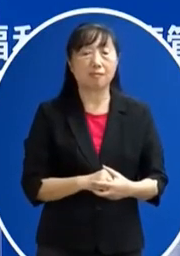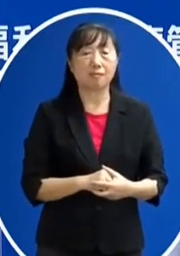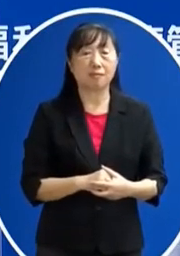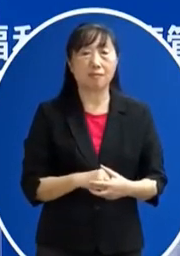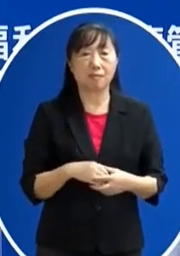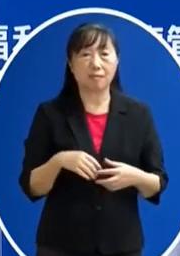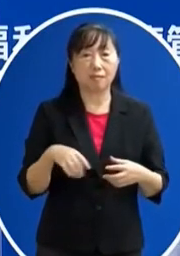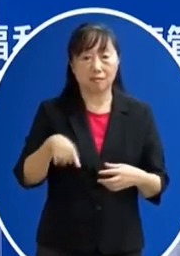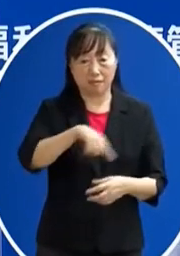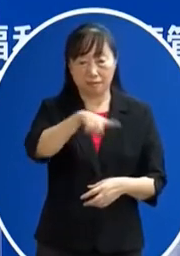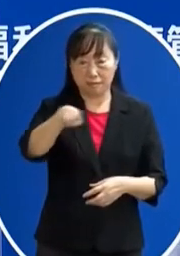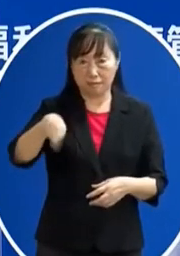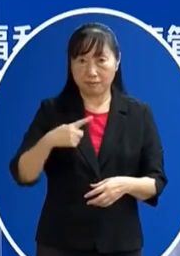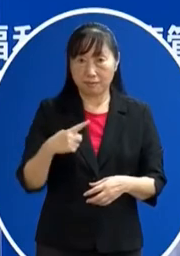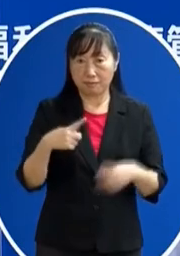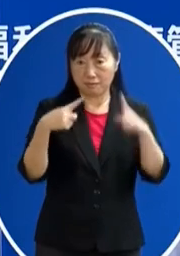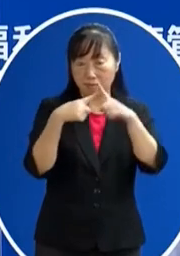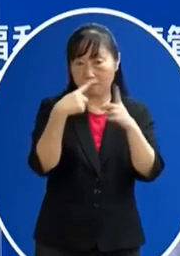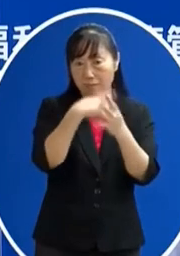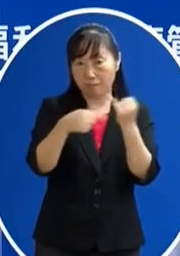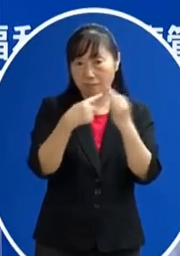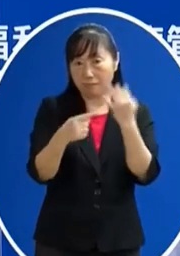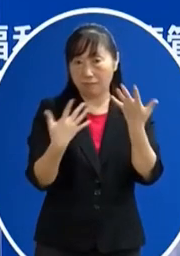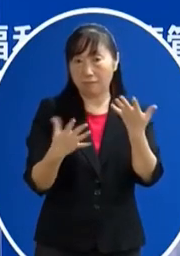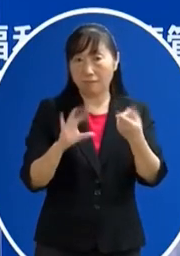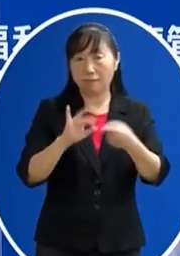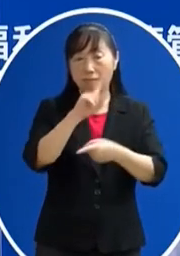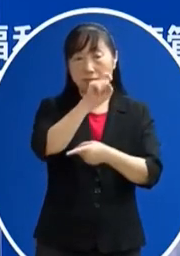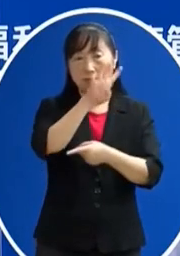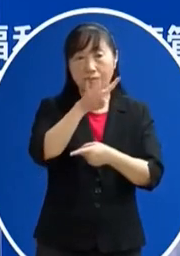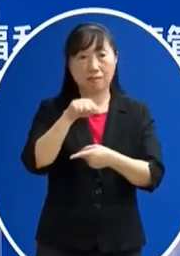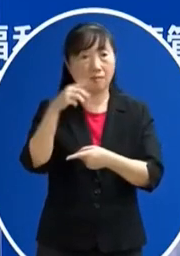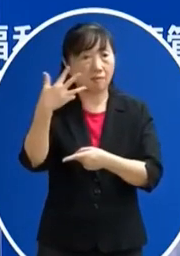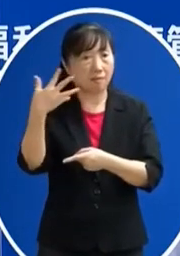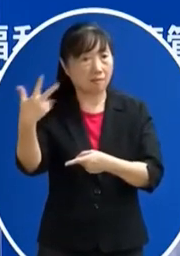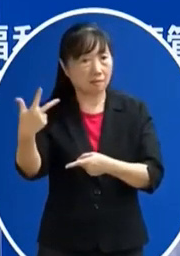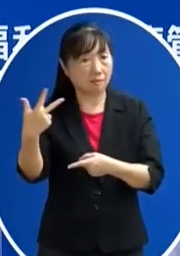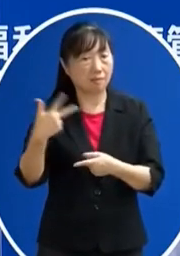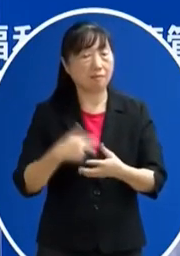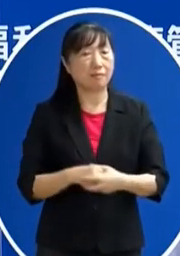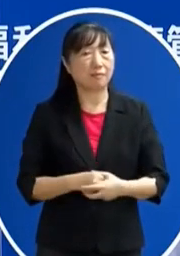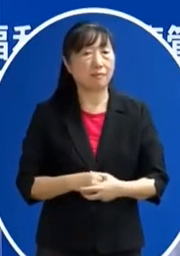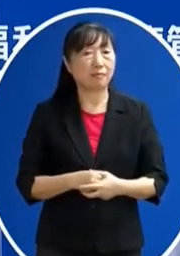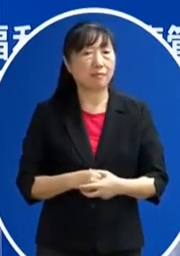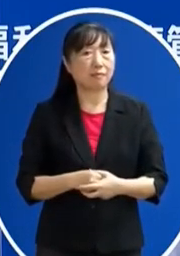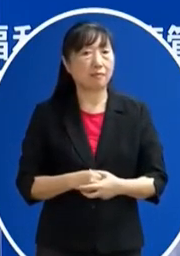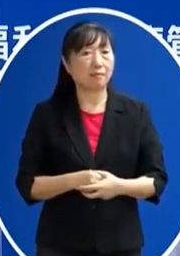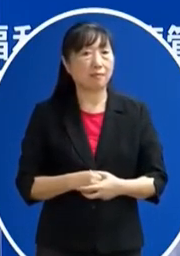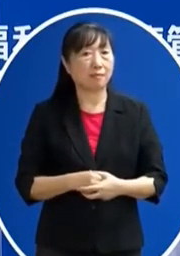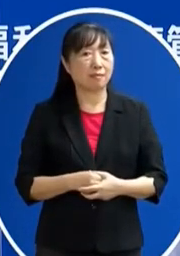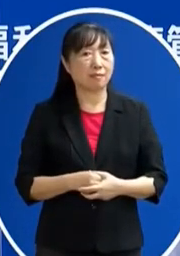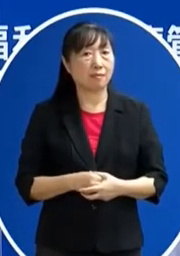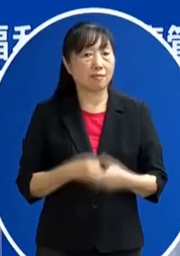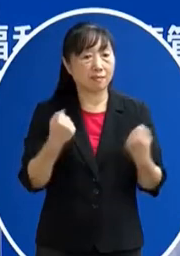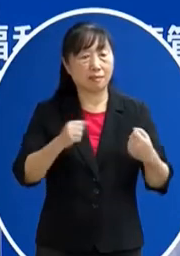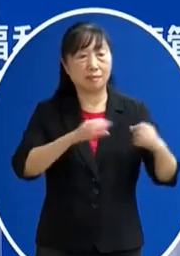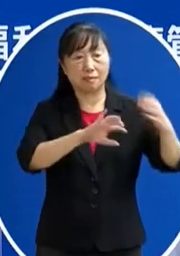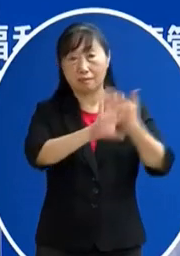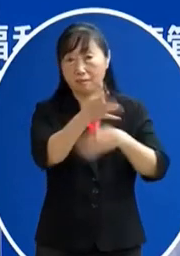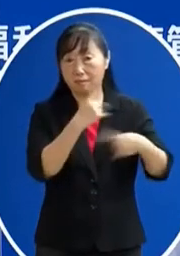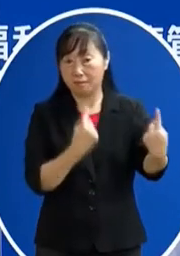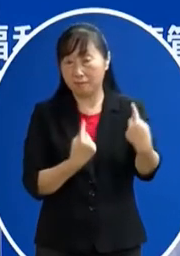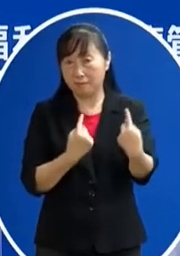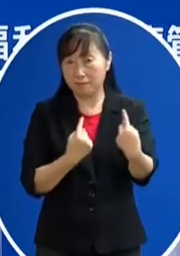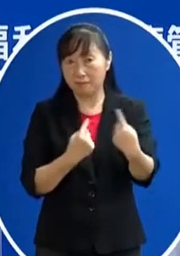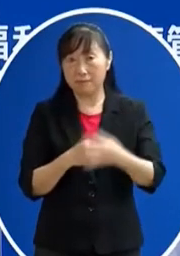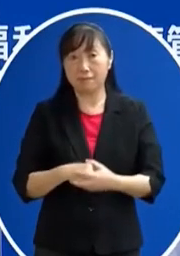体上面我们现在以人口涵盖率大概是4.87，好，那另外我们便于在国际比较哈，